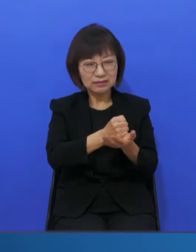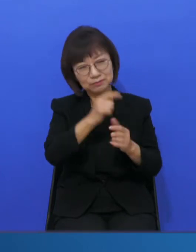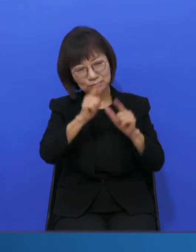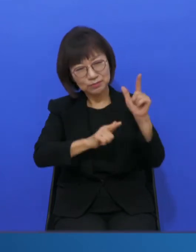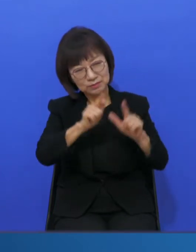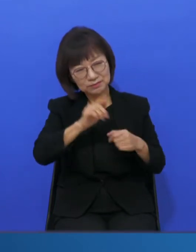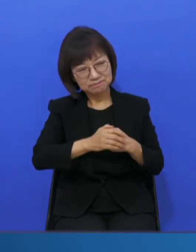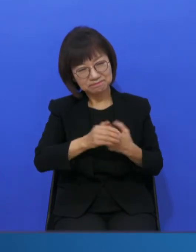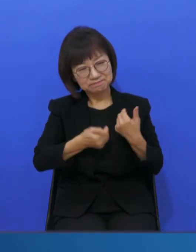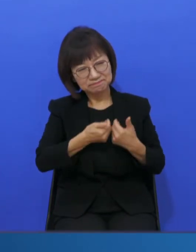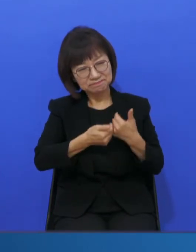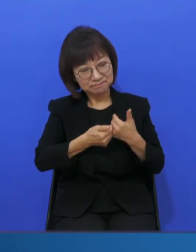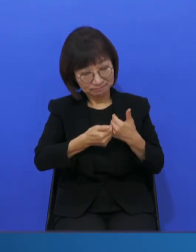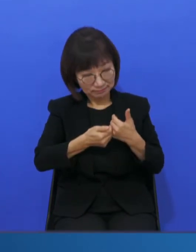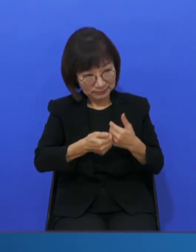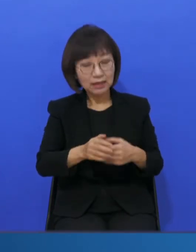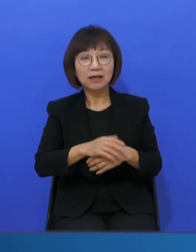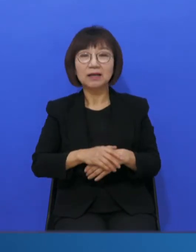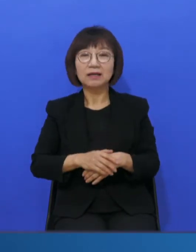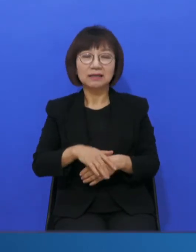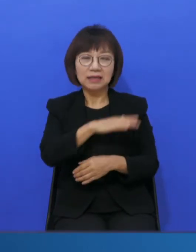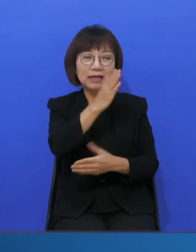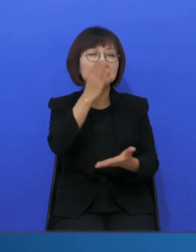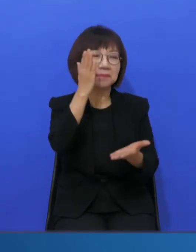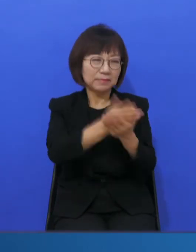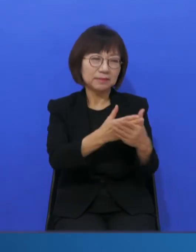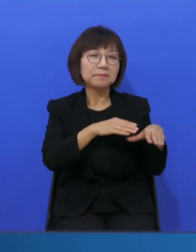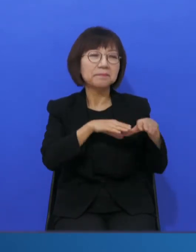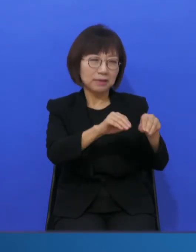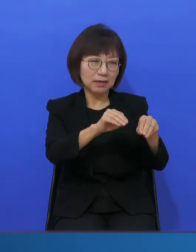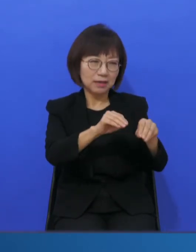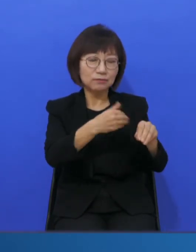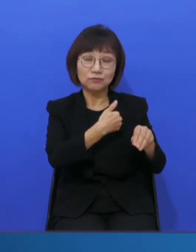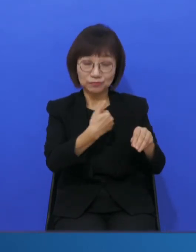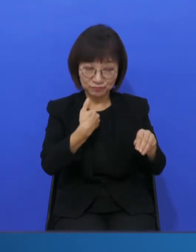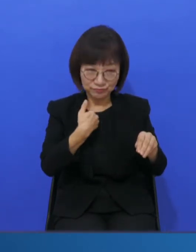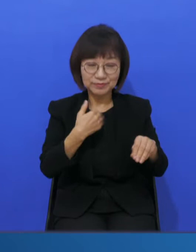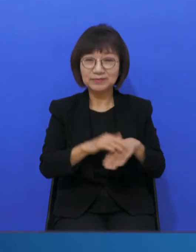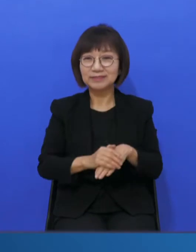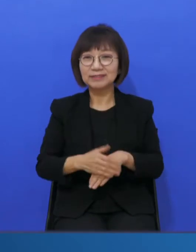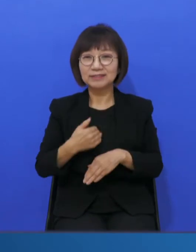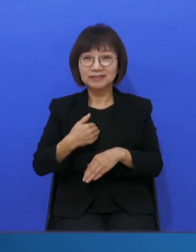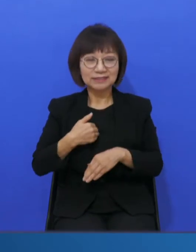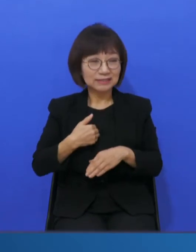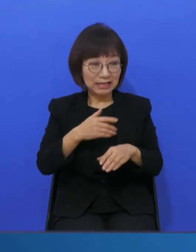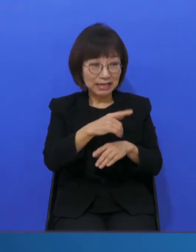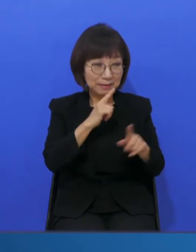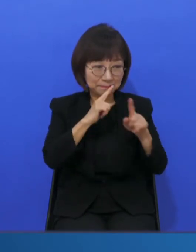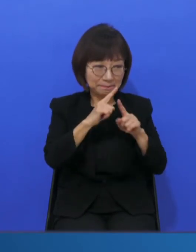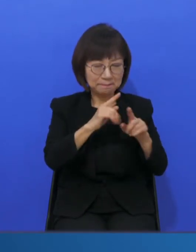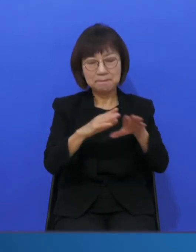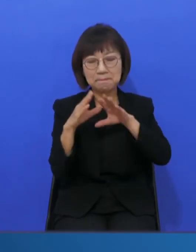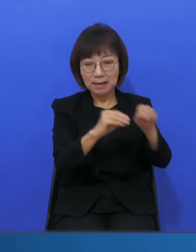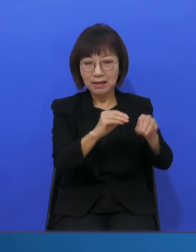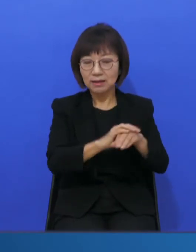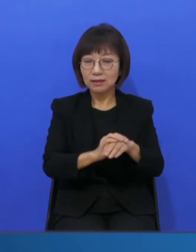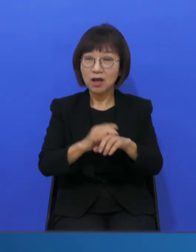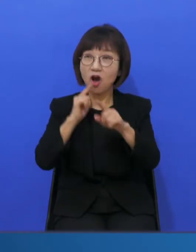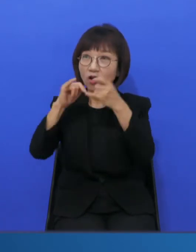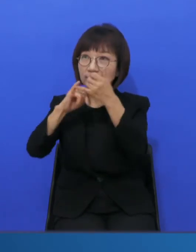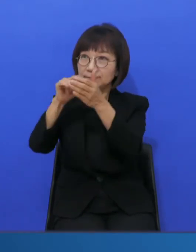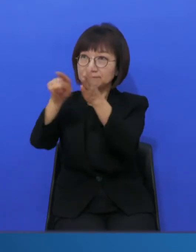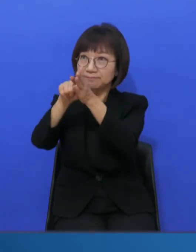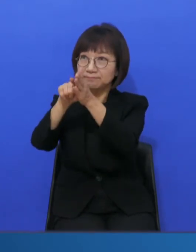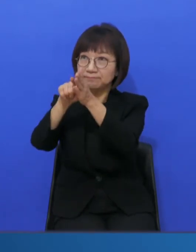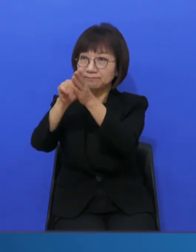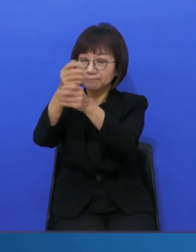need to do is not do 너무 that. 간단해요. It's very simple. 그래서 하나님 언약 잡았더니 전도 운동은 열릴 수밖에 없어요. And we simply held onto the covenant, and the doors